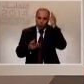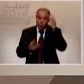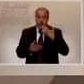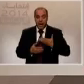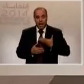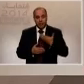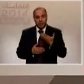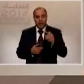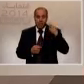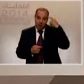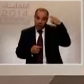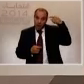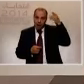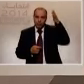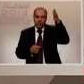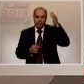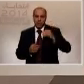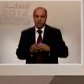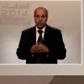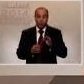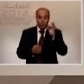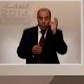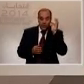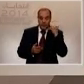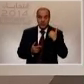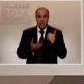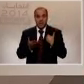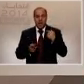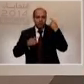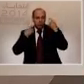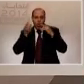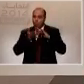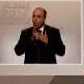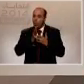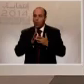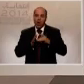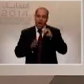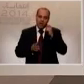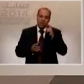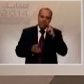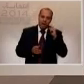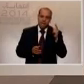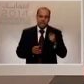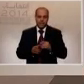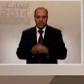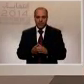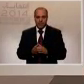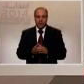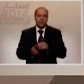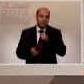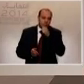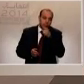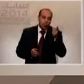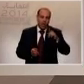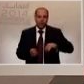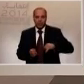الحبيبه كما نراها مستقبلا تونس التي يحلم بها كل تونسي وتونسيه شيبا